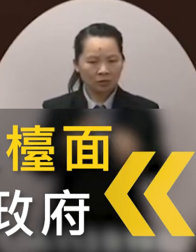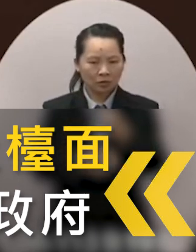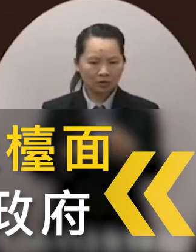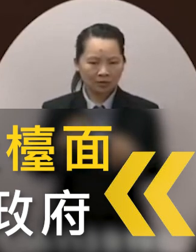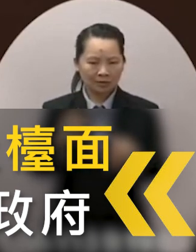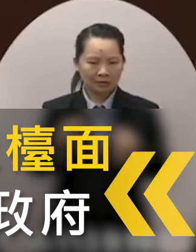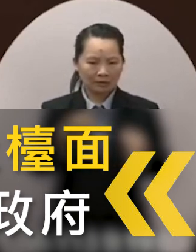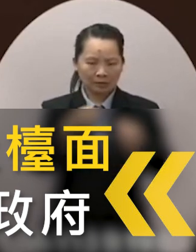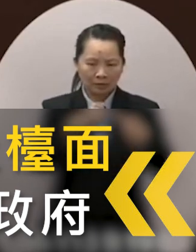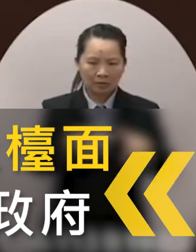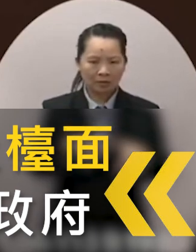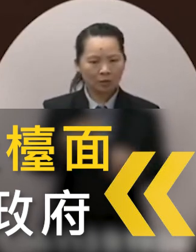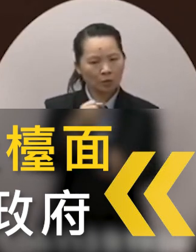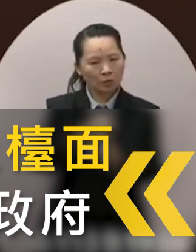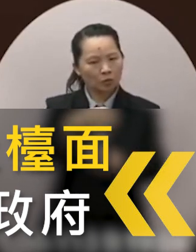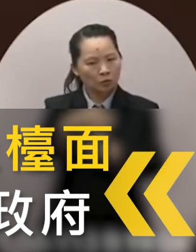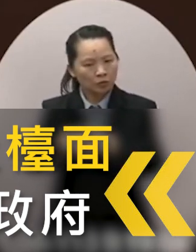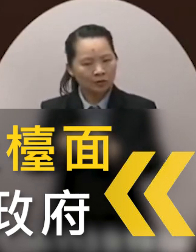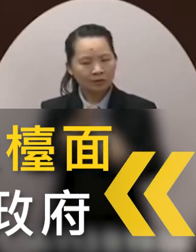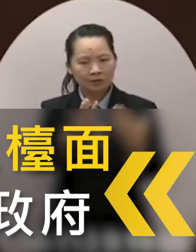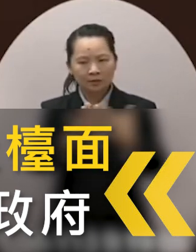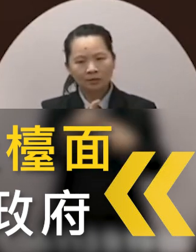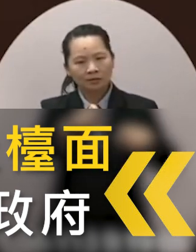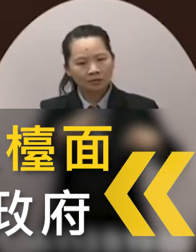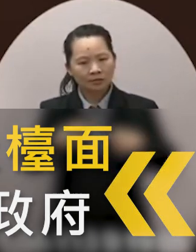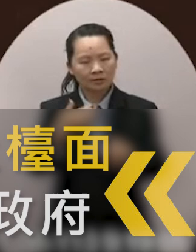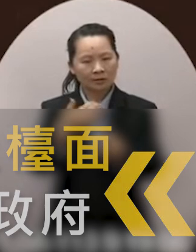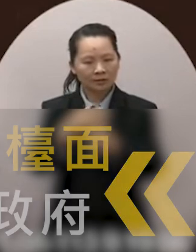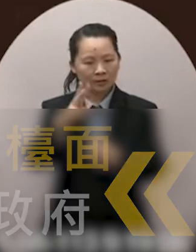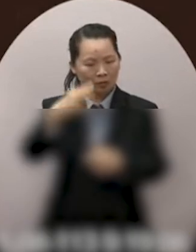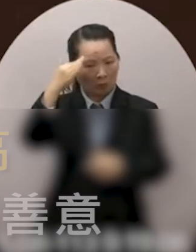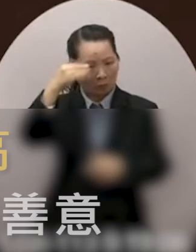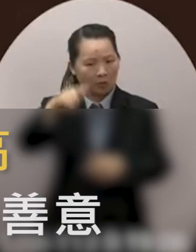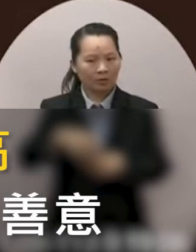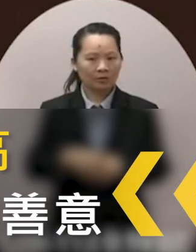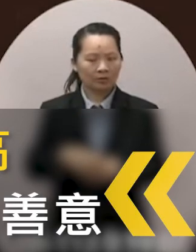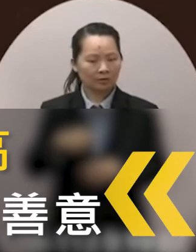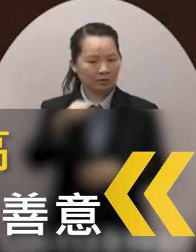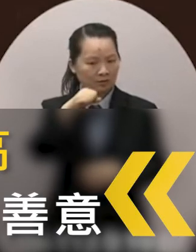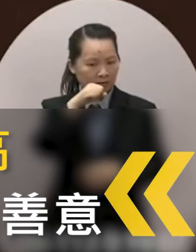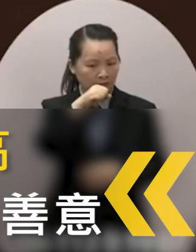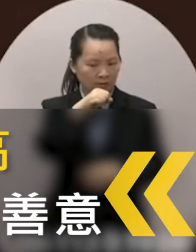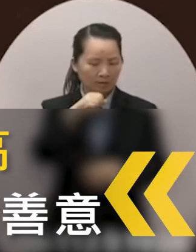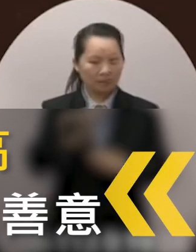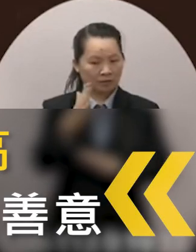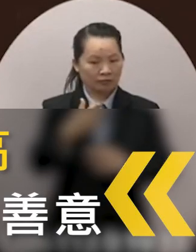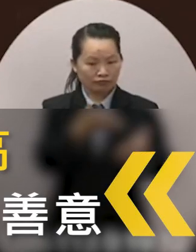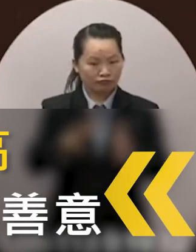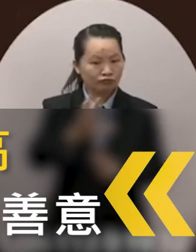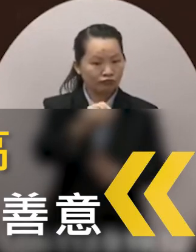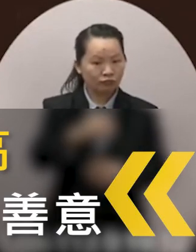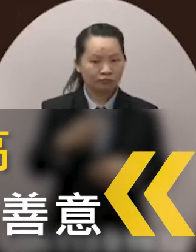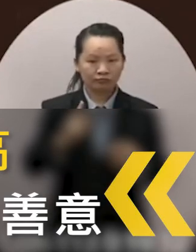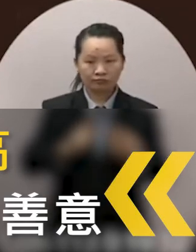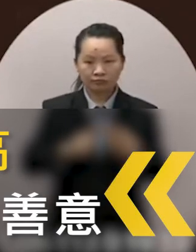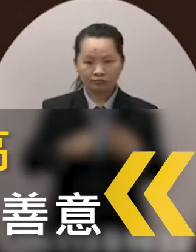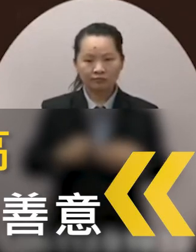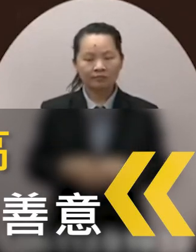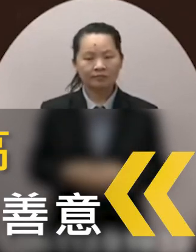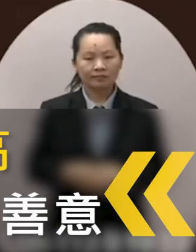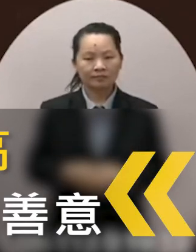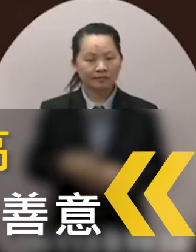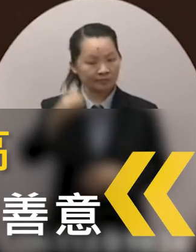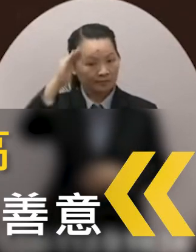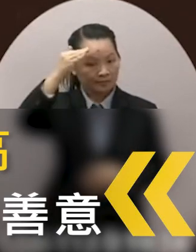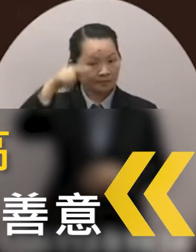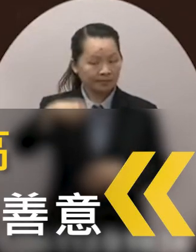业、就业等其他方法，让川普总统能对台湾释出更多的善意？第二，川普总统